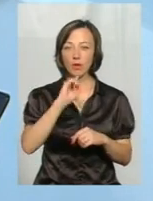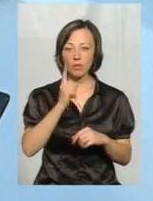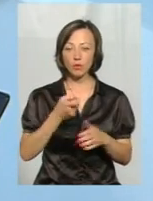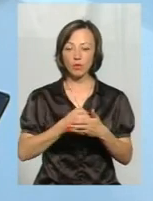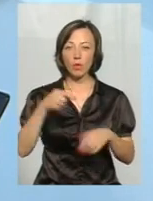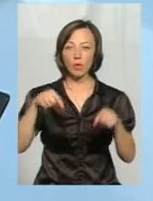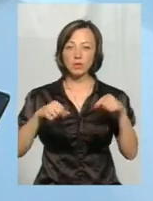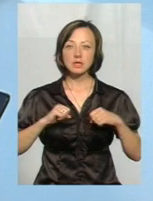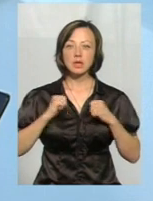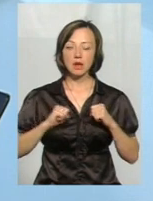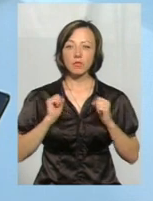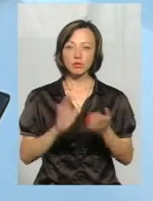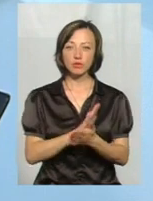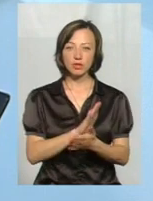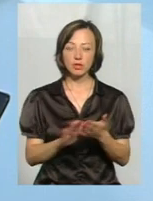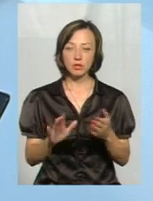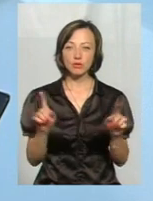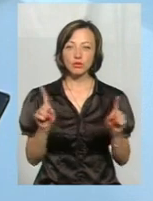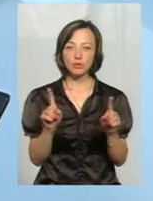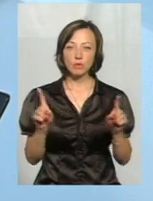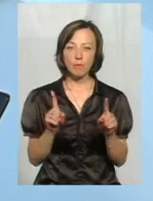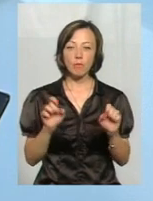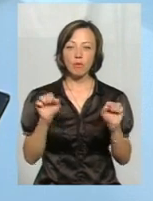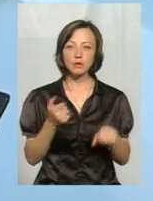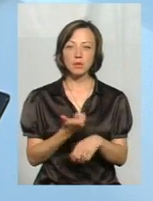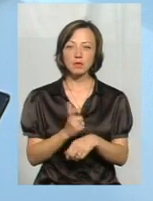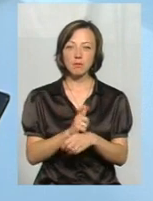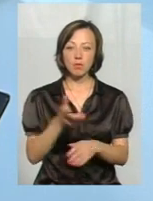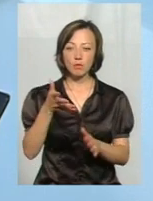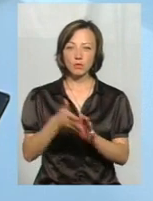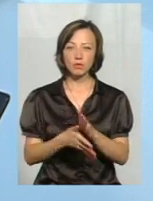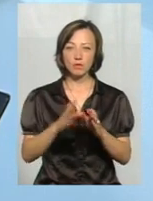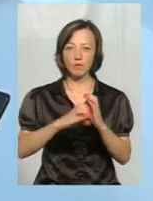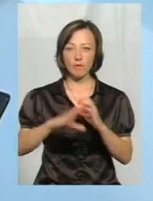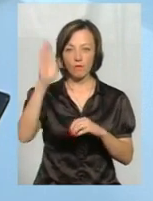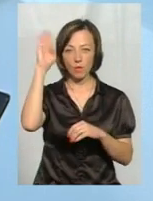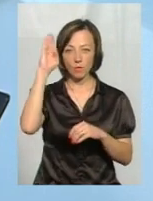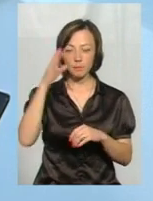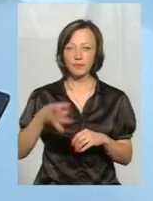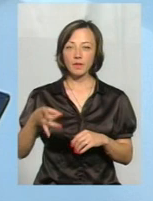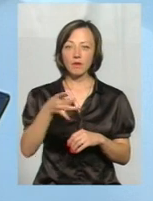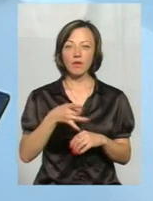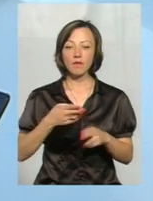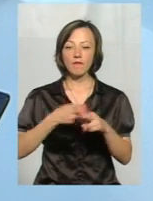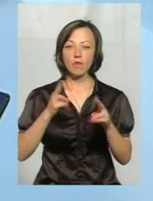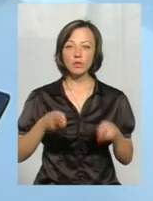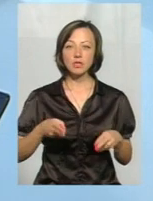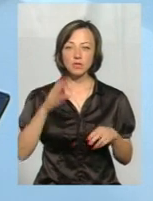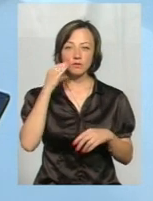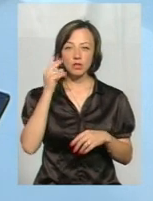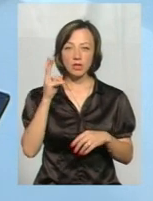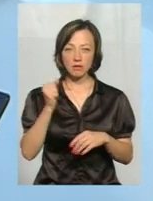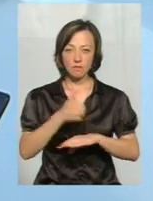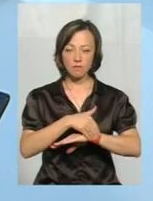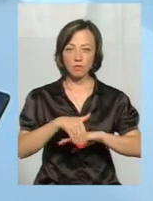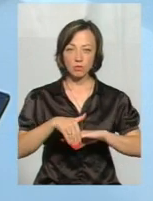осені стараємось чистити, от, для того, щоб як можна максимально пропустити поток води. От, в районі автовокзалу Шевченко, по вулиці